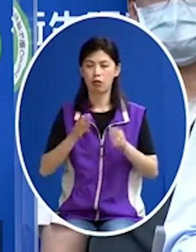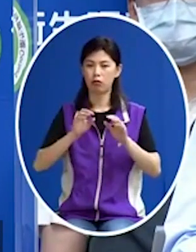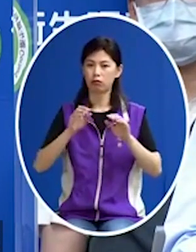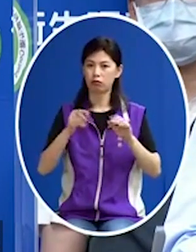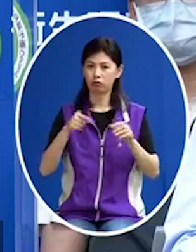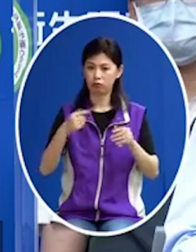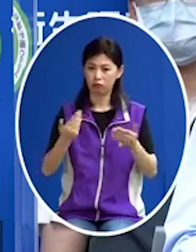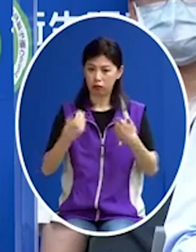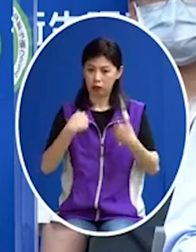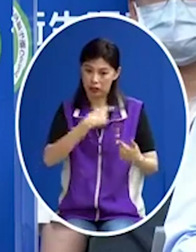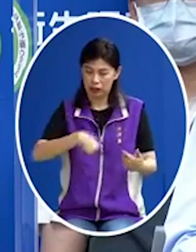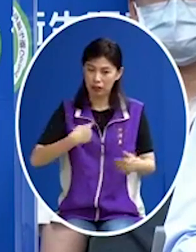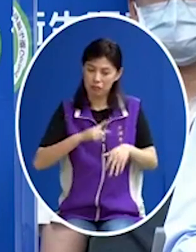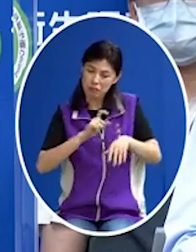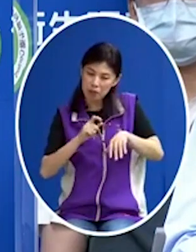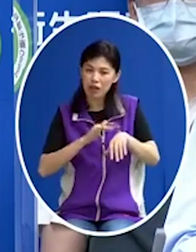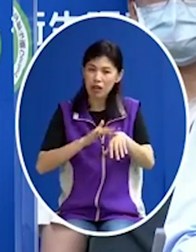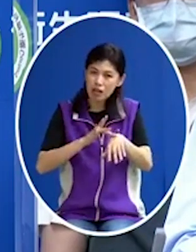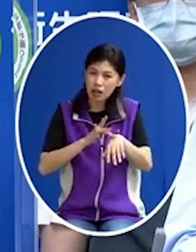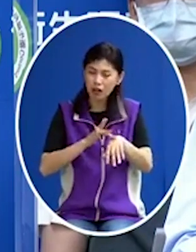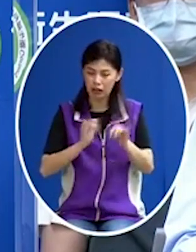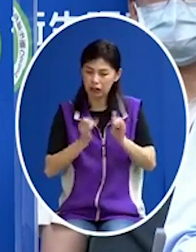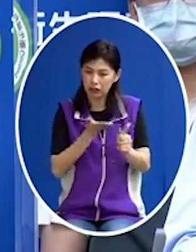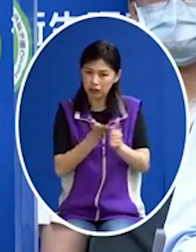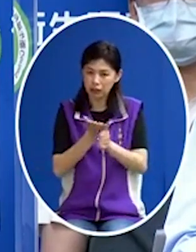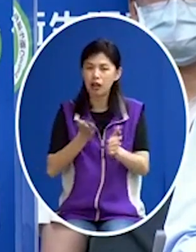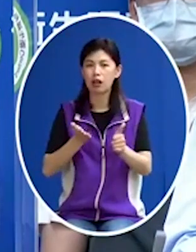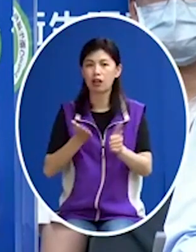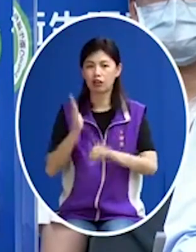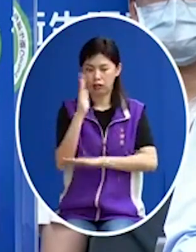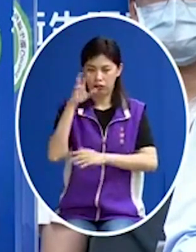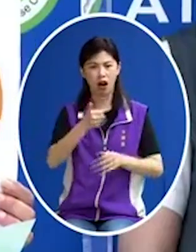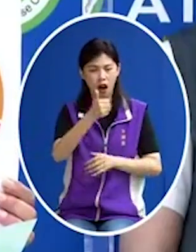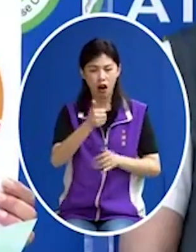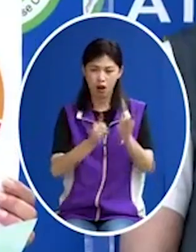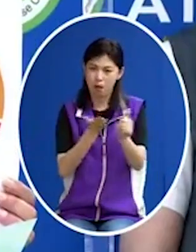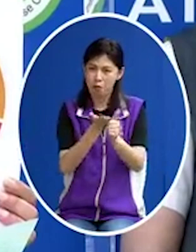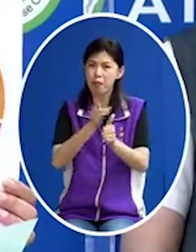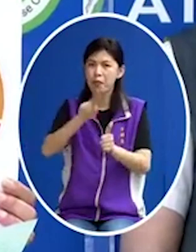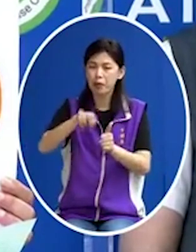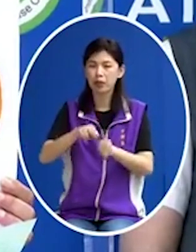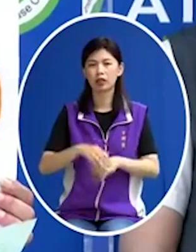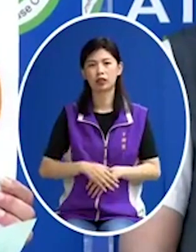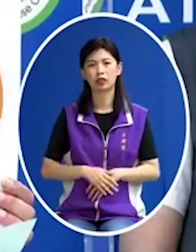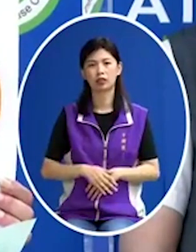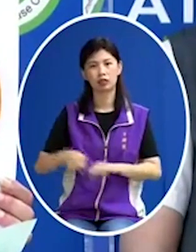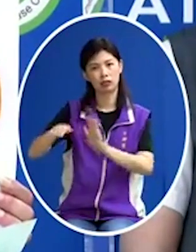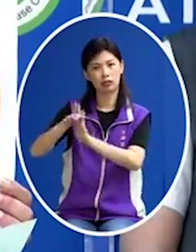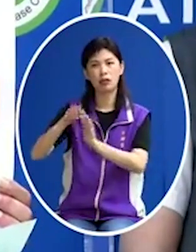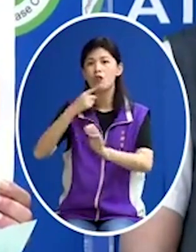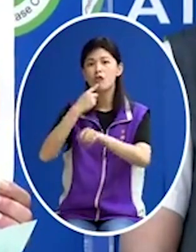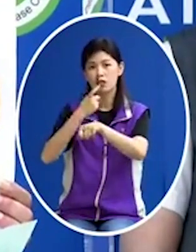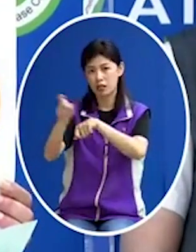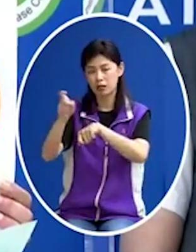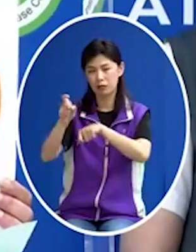有抗菌的效果，那就必须要有我们这样的一个许可证，那在右边就写10秒